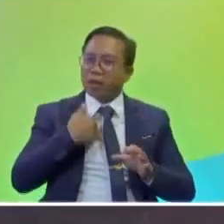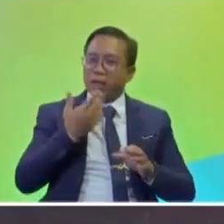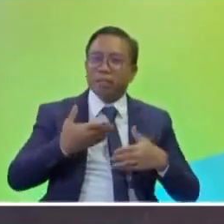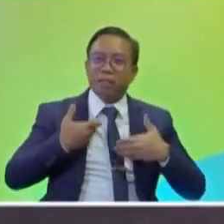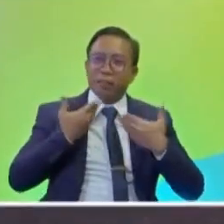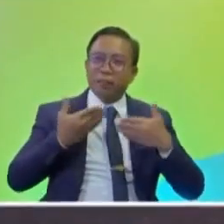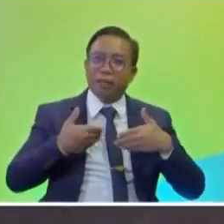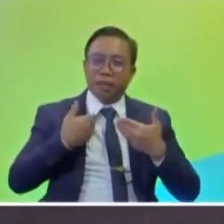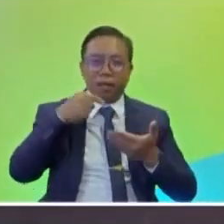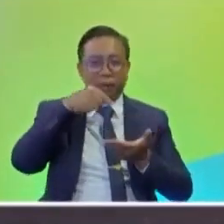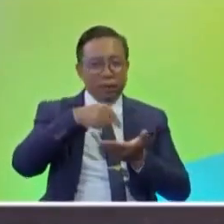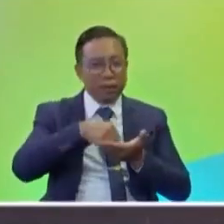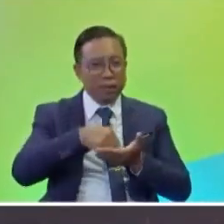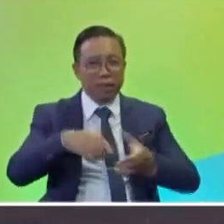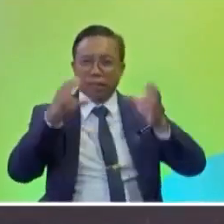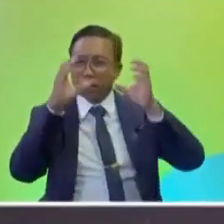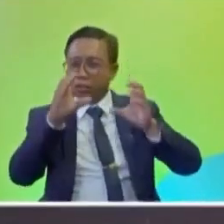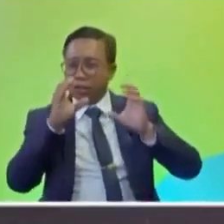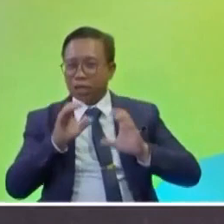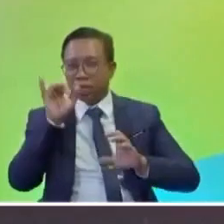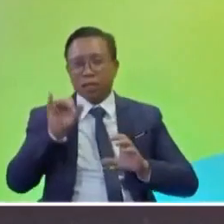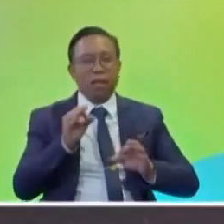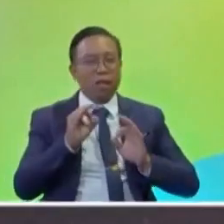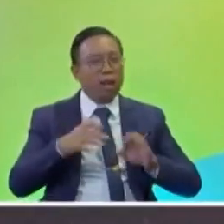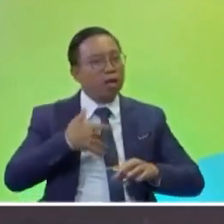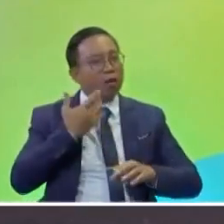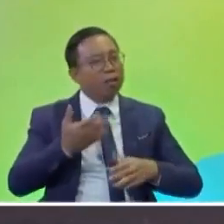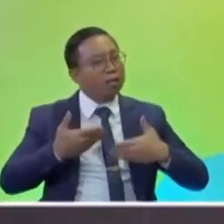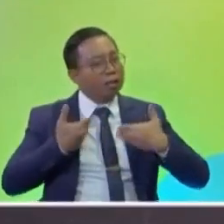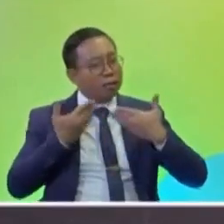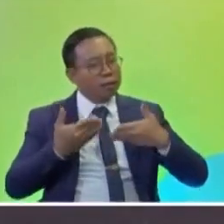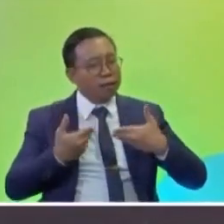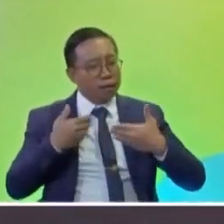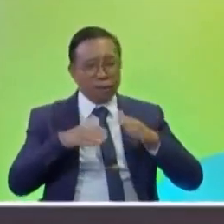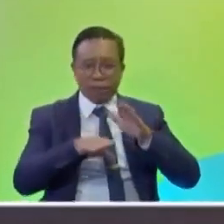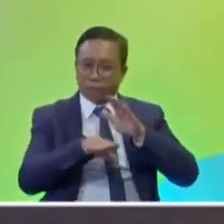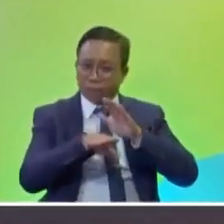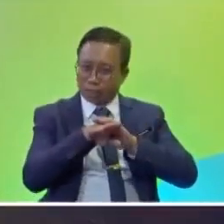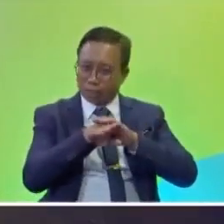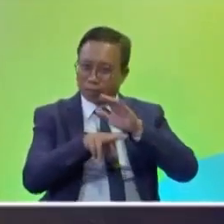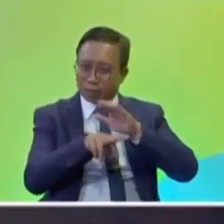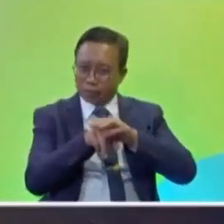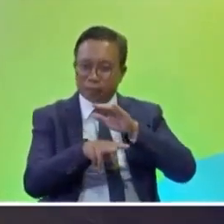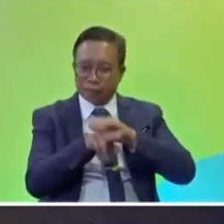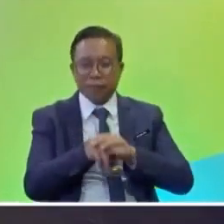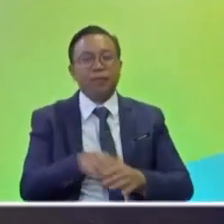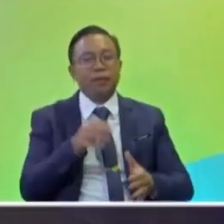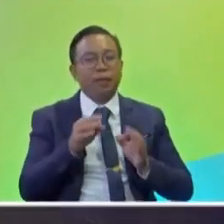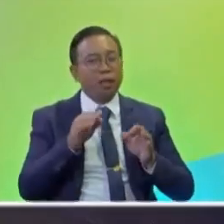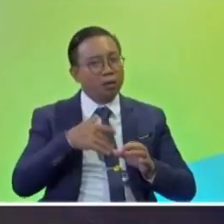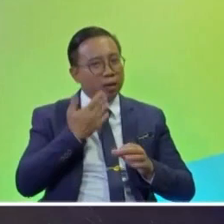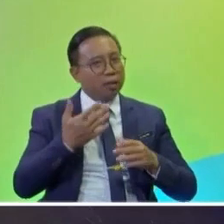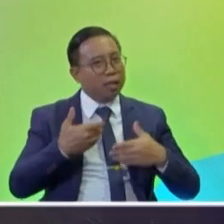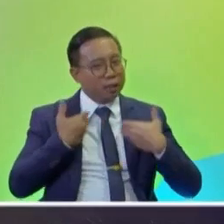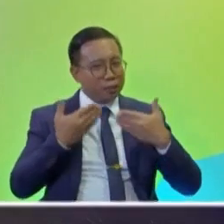Kalau rasa gembira, beginilah caranya. Kalau rasa gembira, hentak kaki.